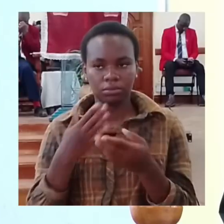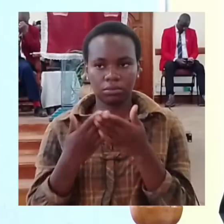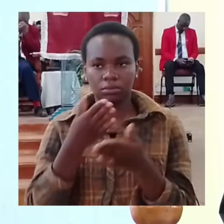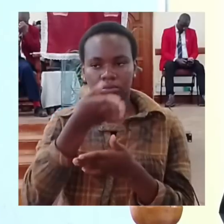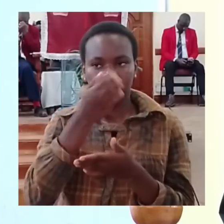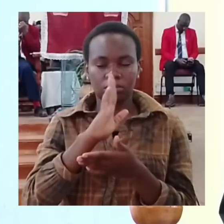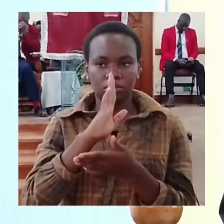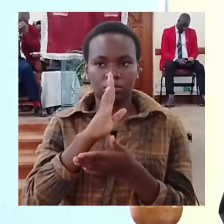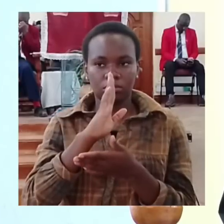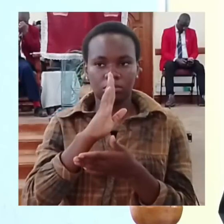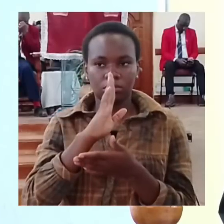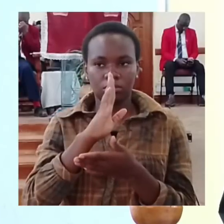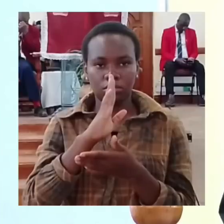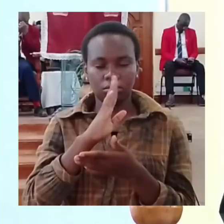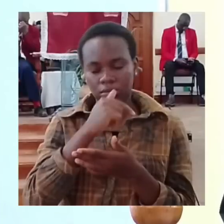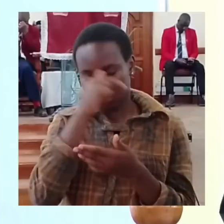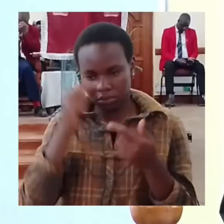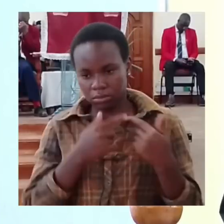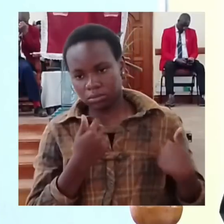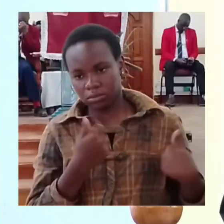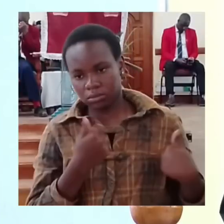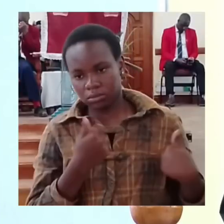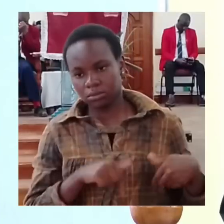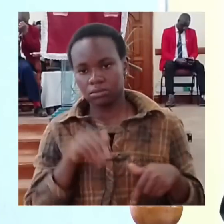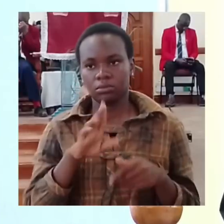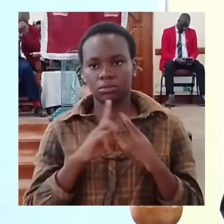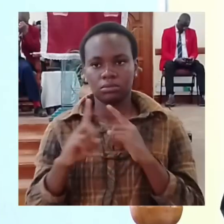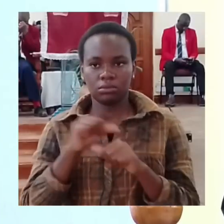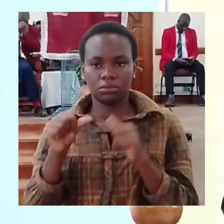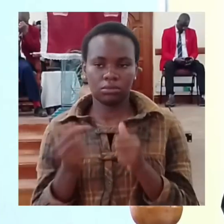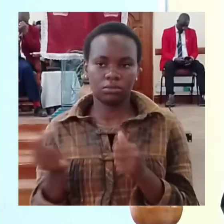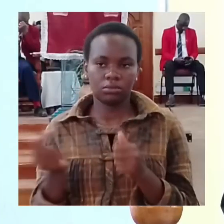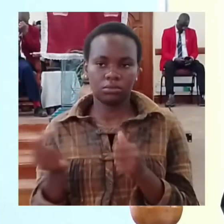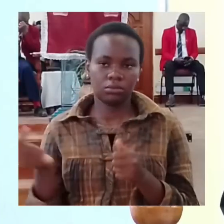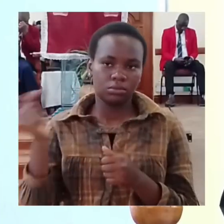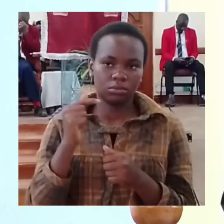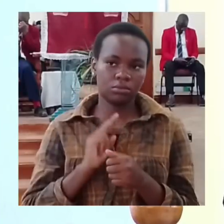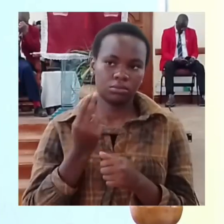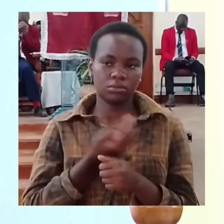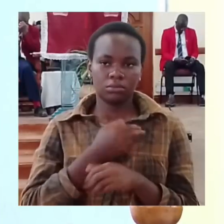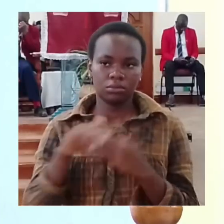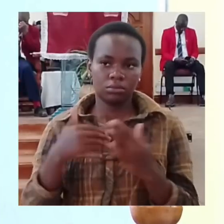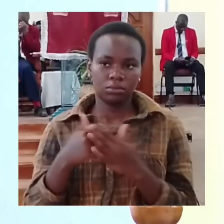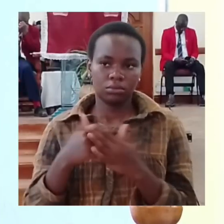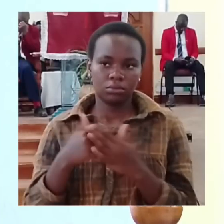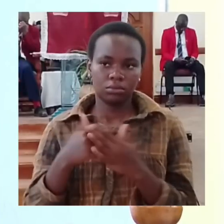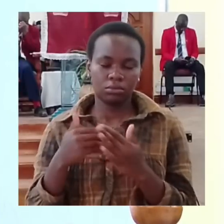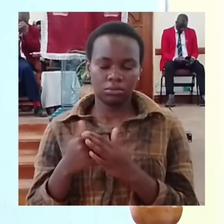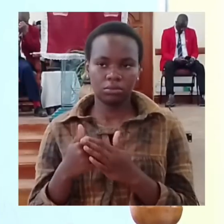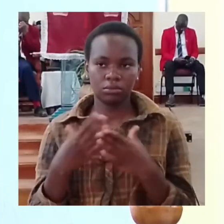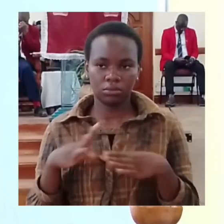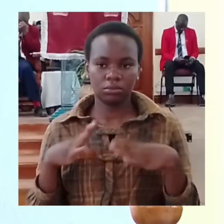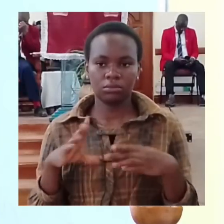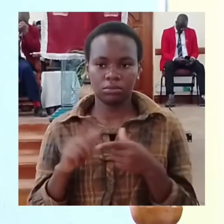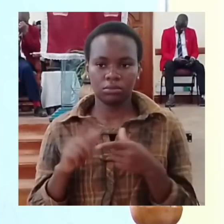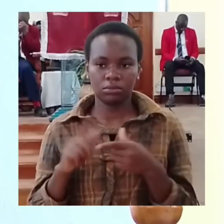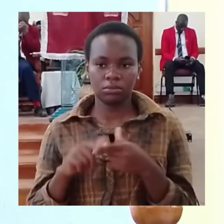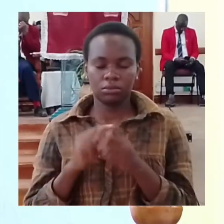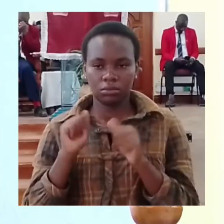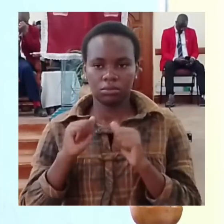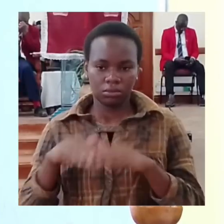Ngai, tondu ngoro yaku Ngai itwiraga ukai kuri nie inyuothe anogu na ni